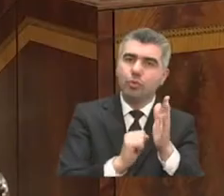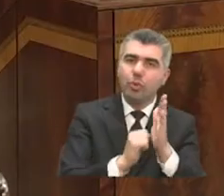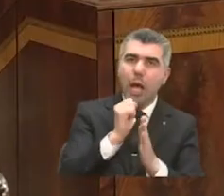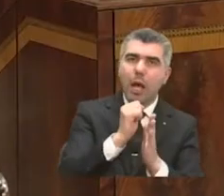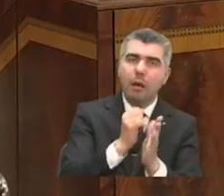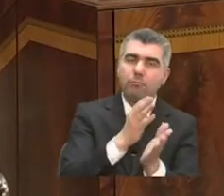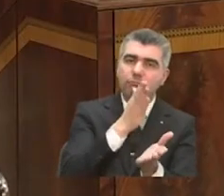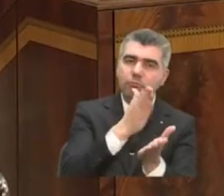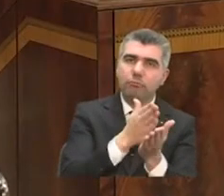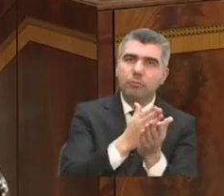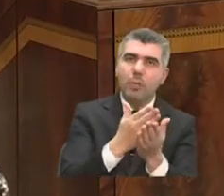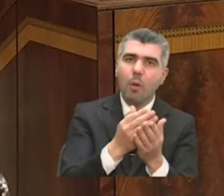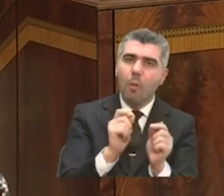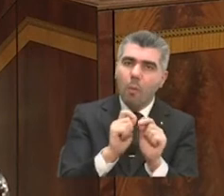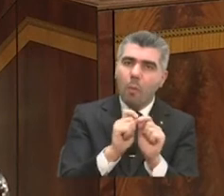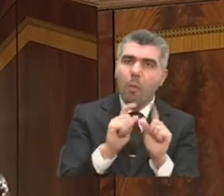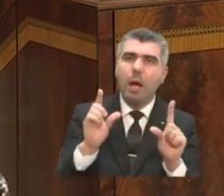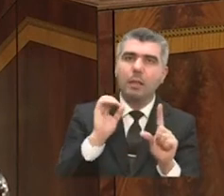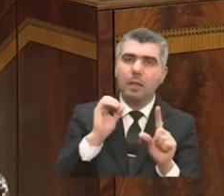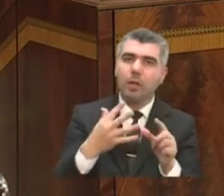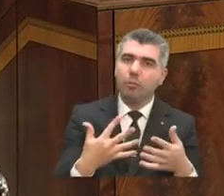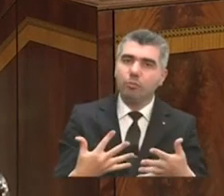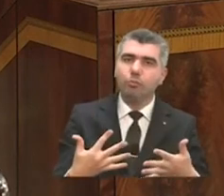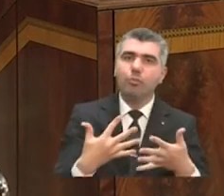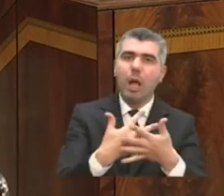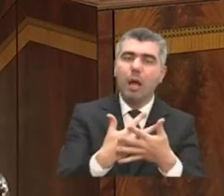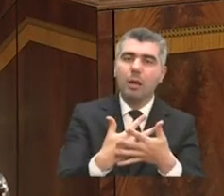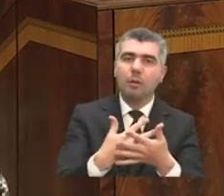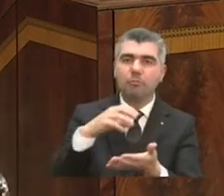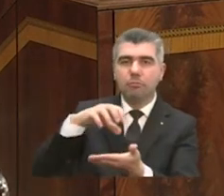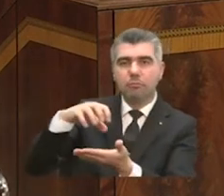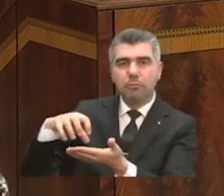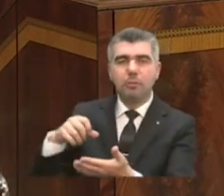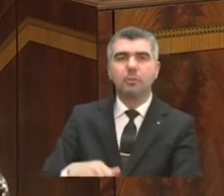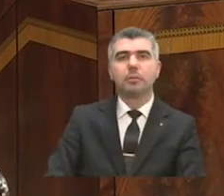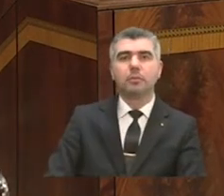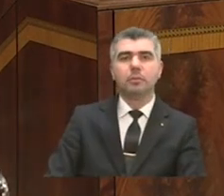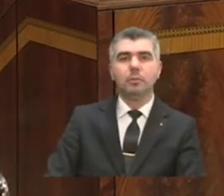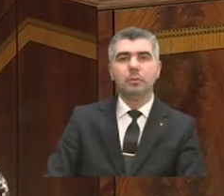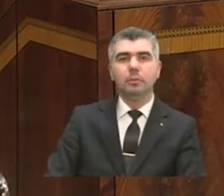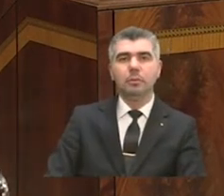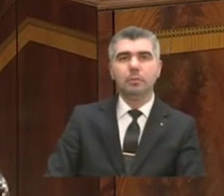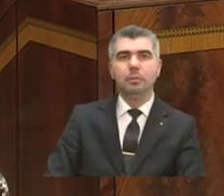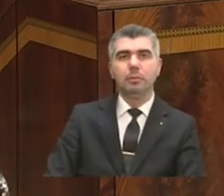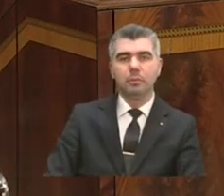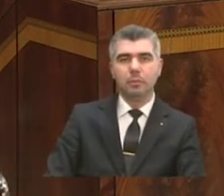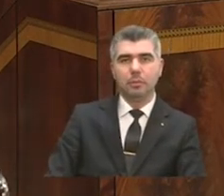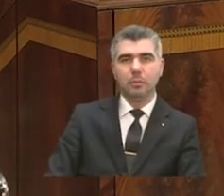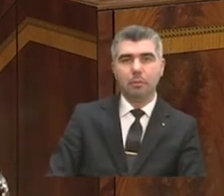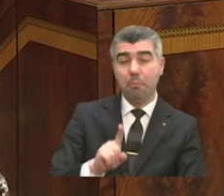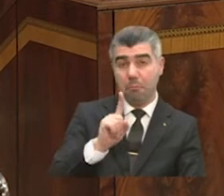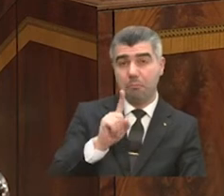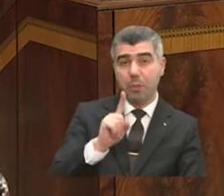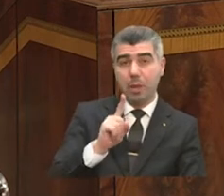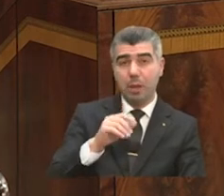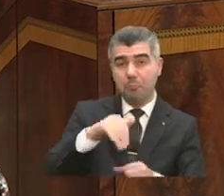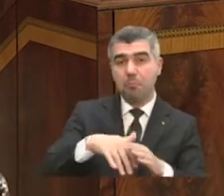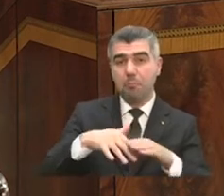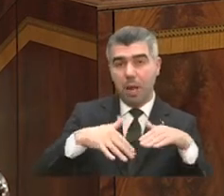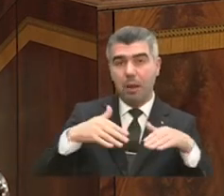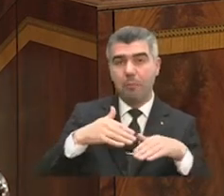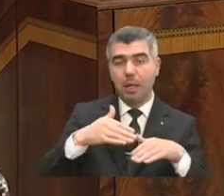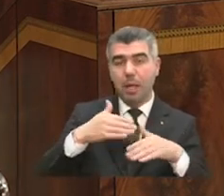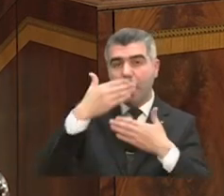nous regardions vers l'avenir avec et où nous espérions et ambitionnons plus de partenariats et